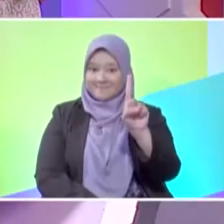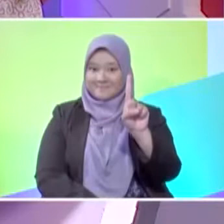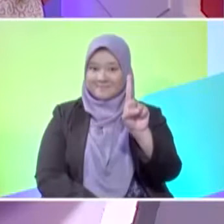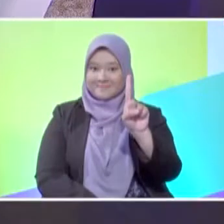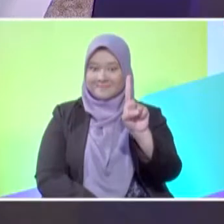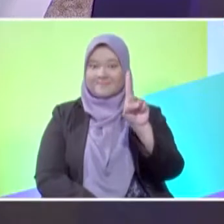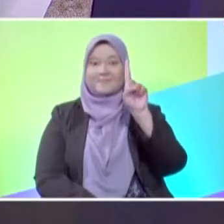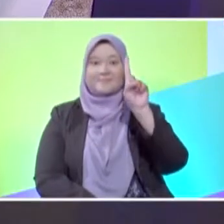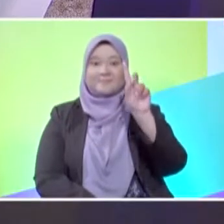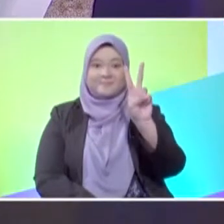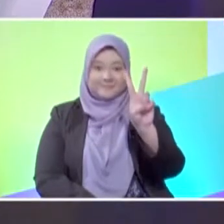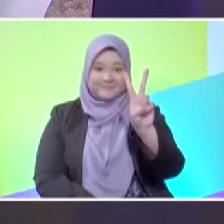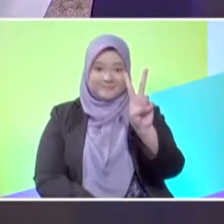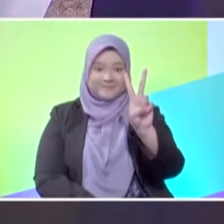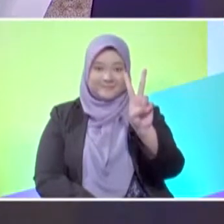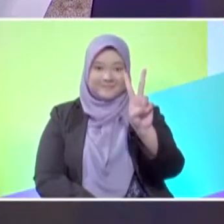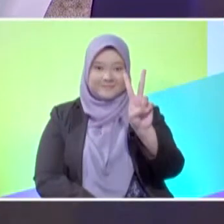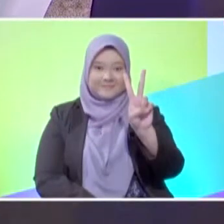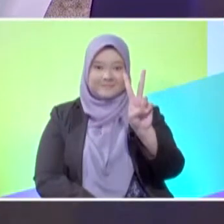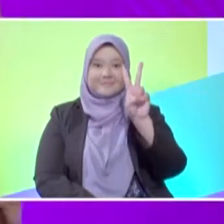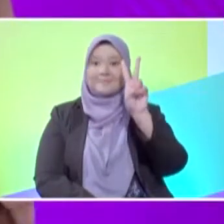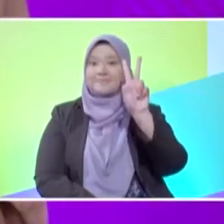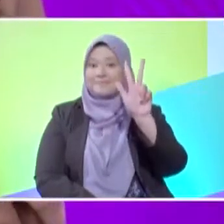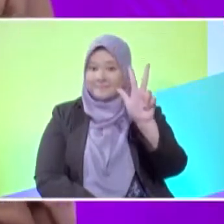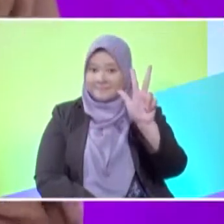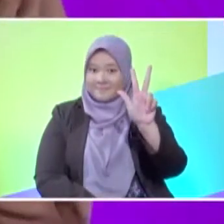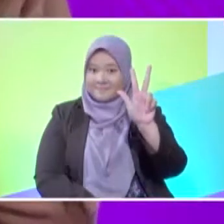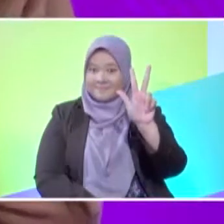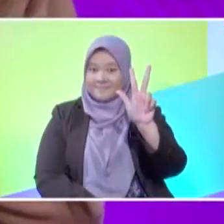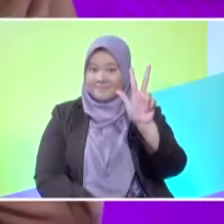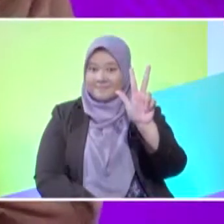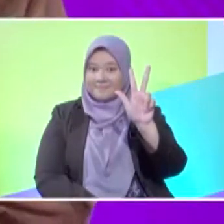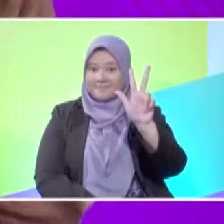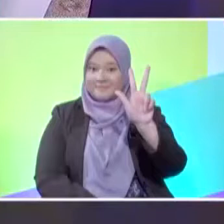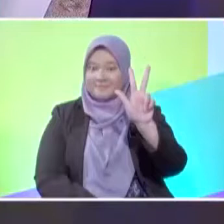12 were 33